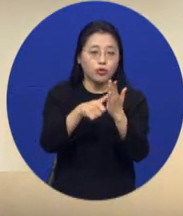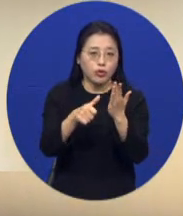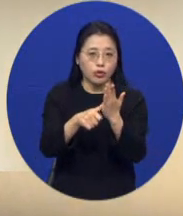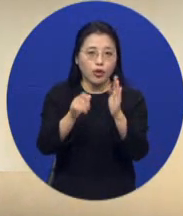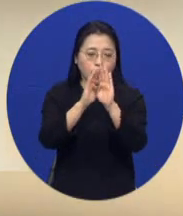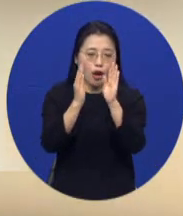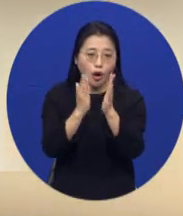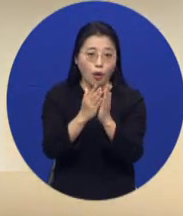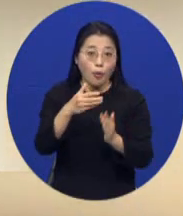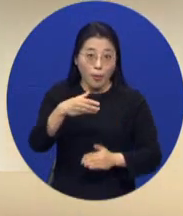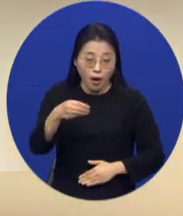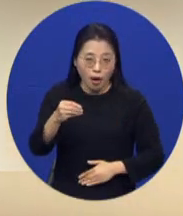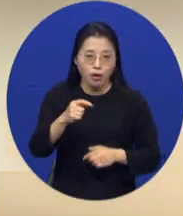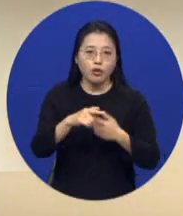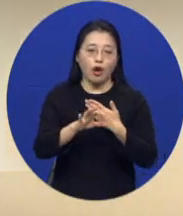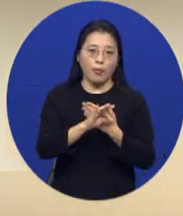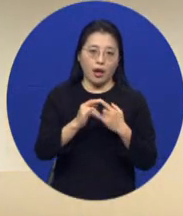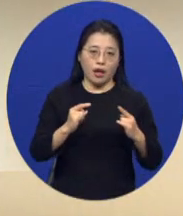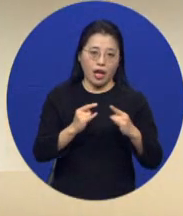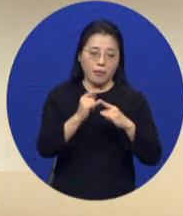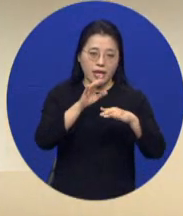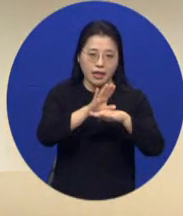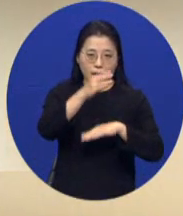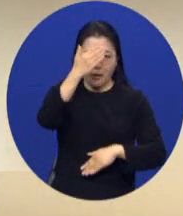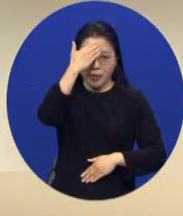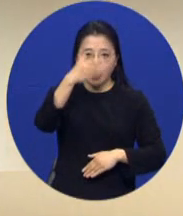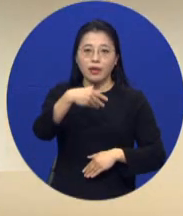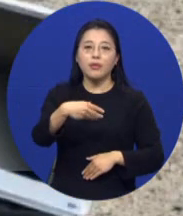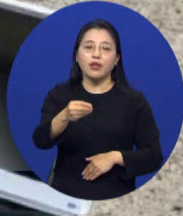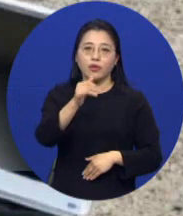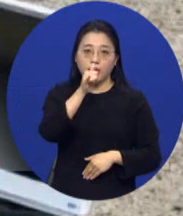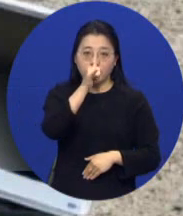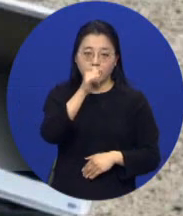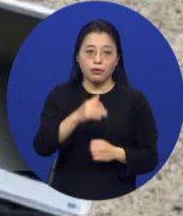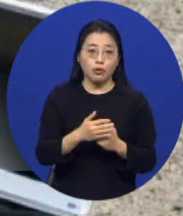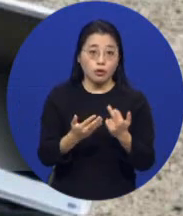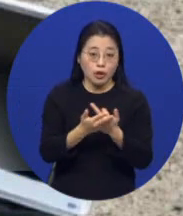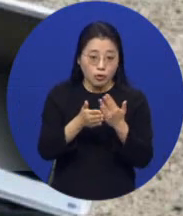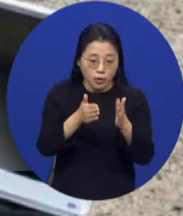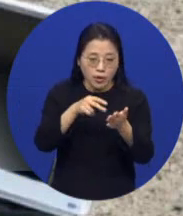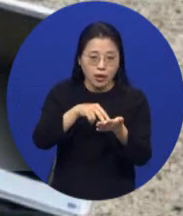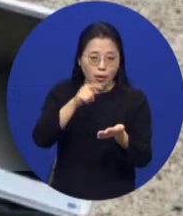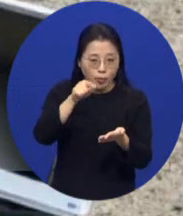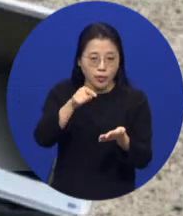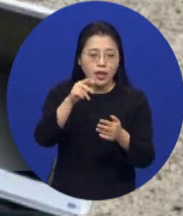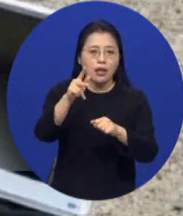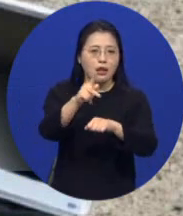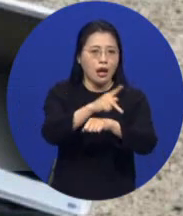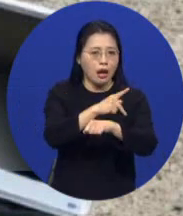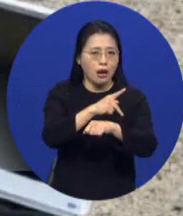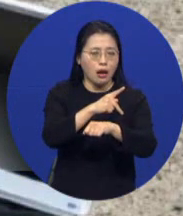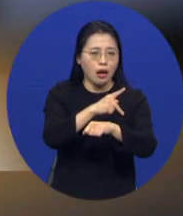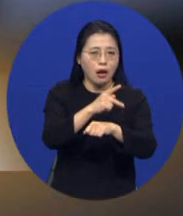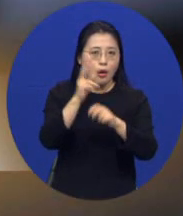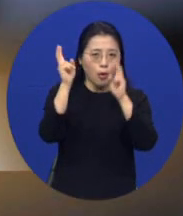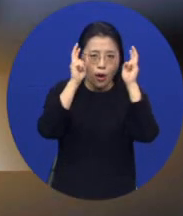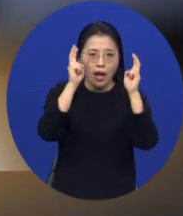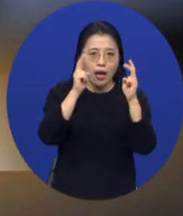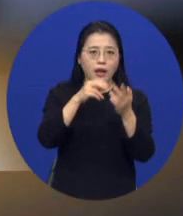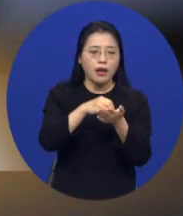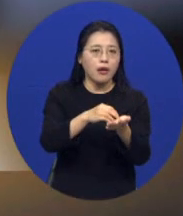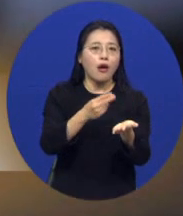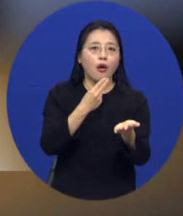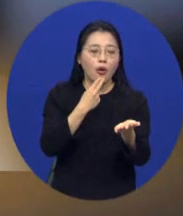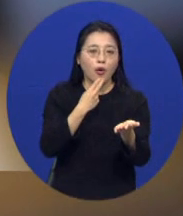빌리는 고객에게 캠핑용 차량을 무료로 제공했는데 제주도는 자동차 대여사업자로 등록하지 않은 채 차를 빌려주는